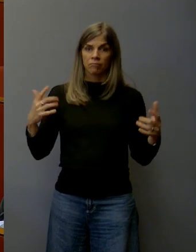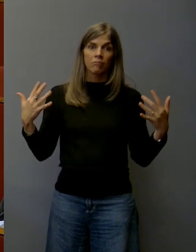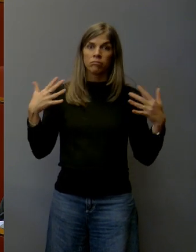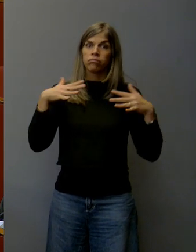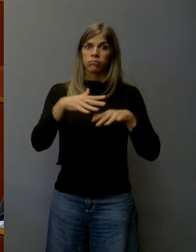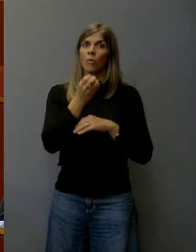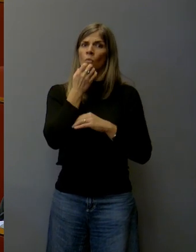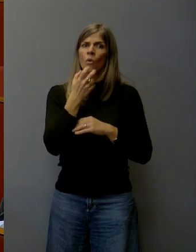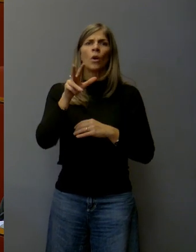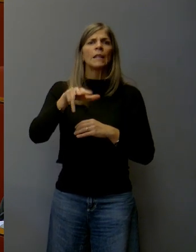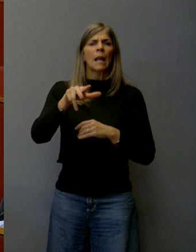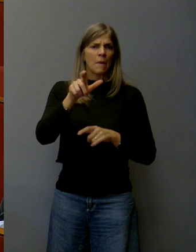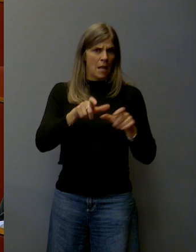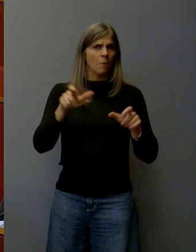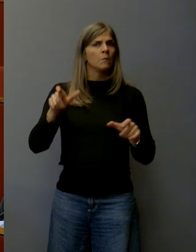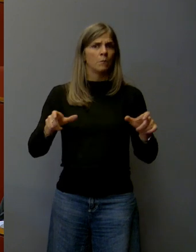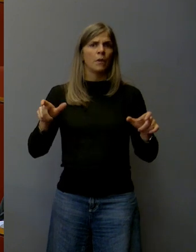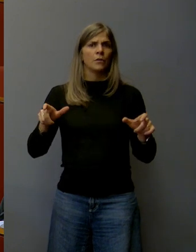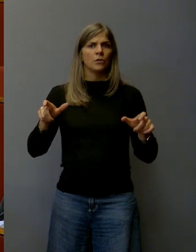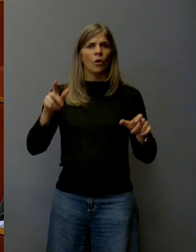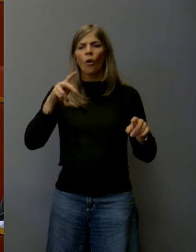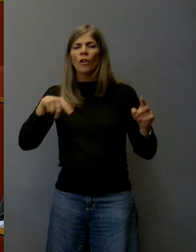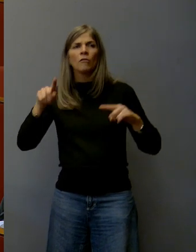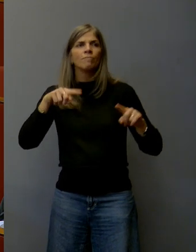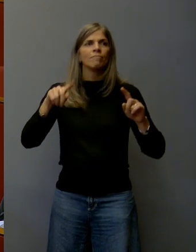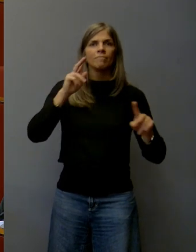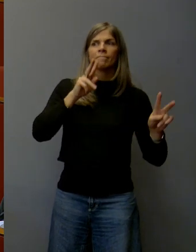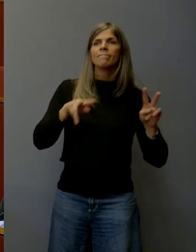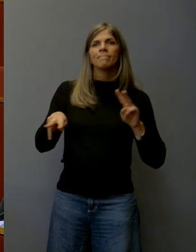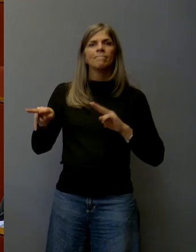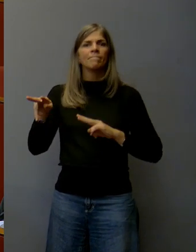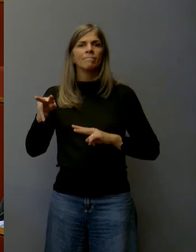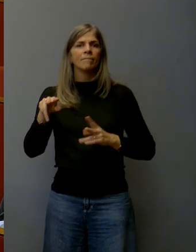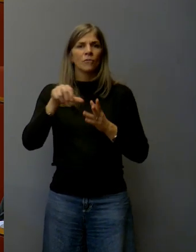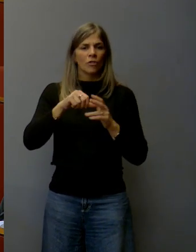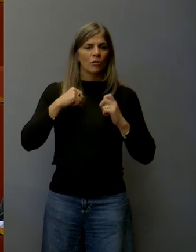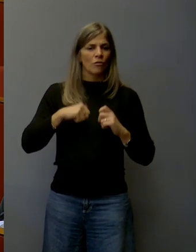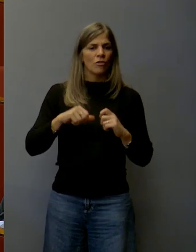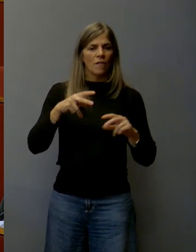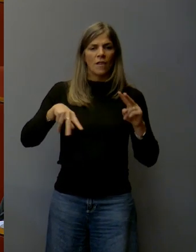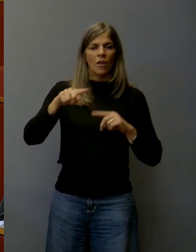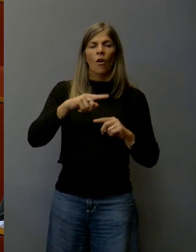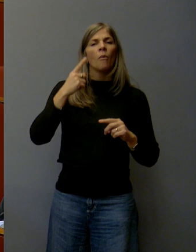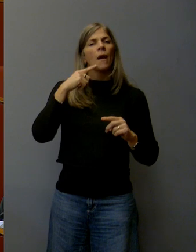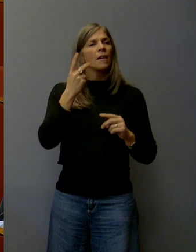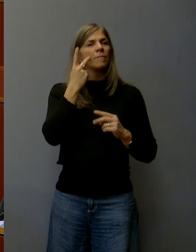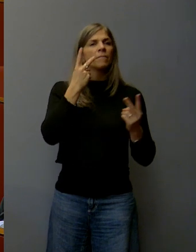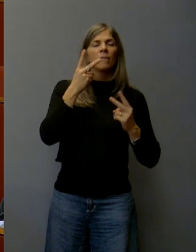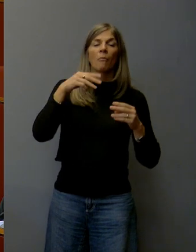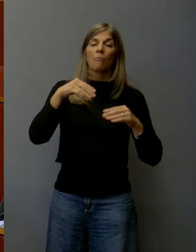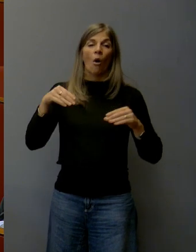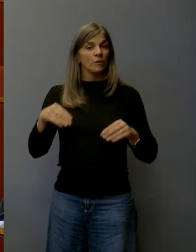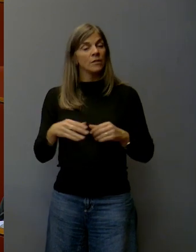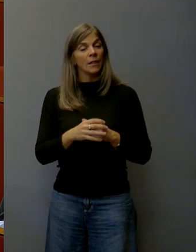quasi 3000 persone che hanno girato nel centro civico per quanto riguarda le esposizioni e le